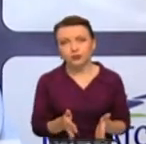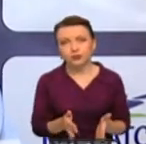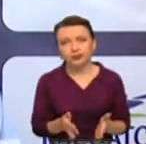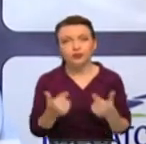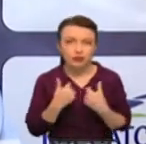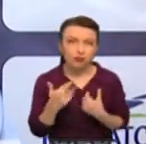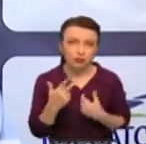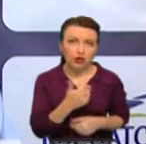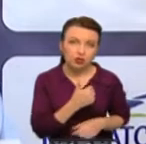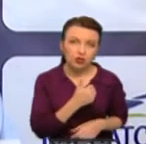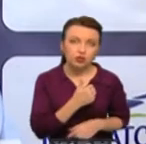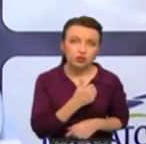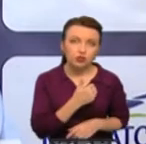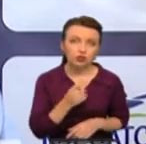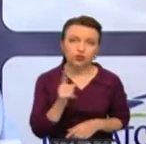я би хотів, щоб ми були...